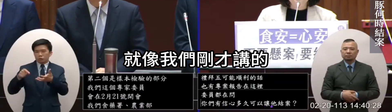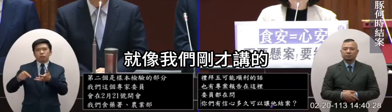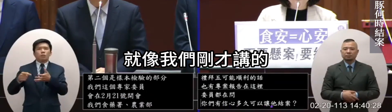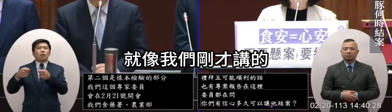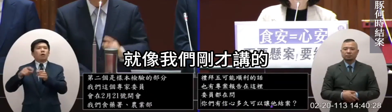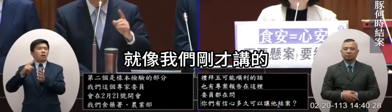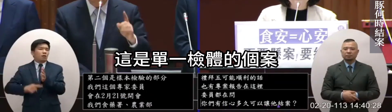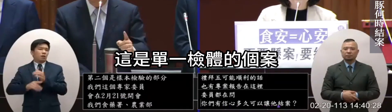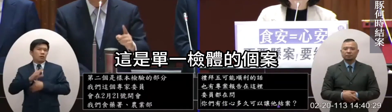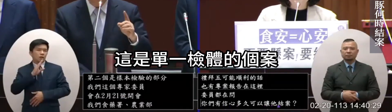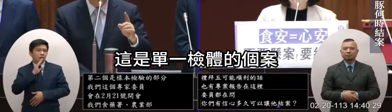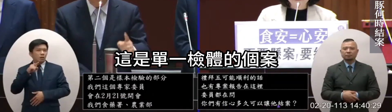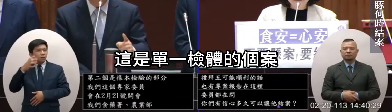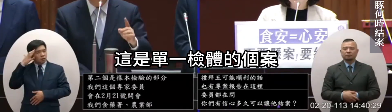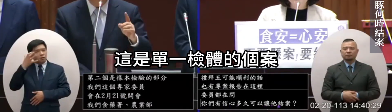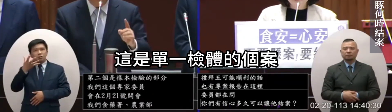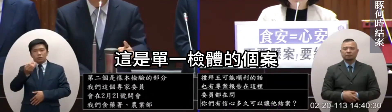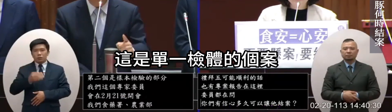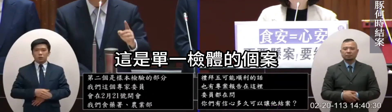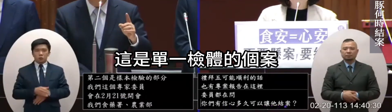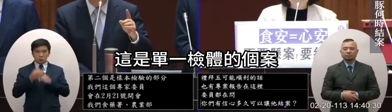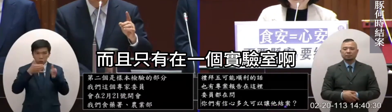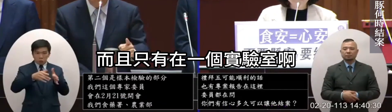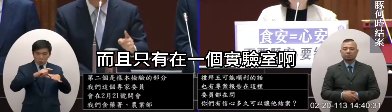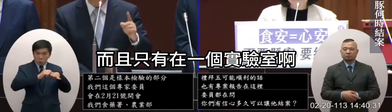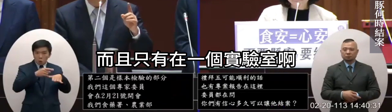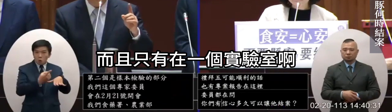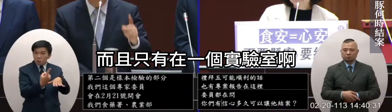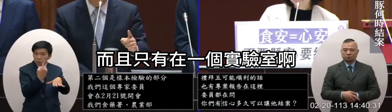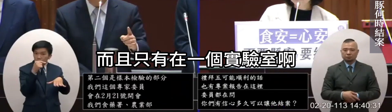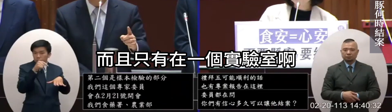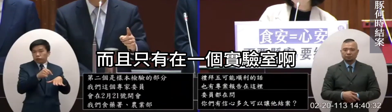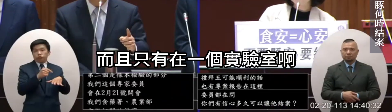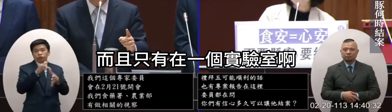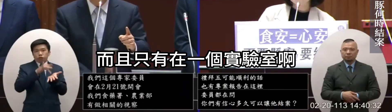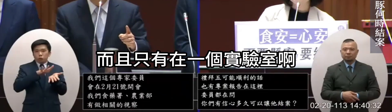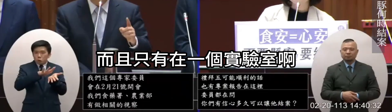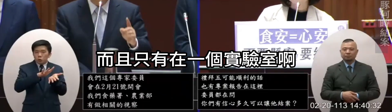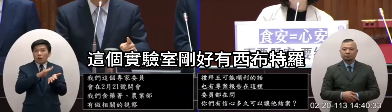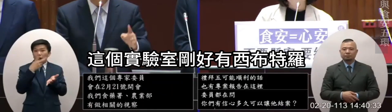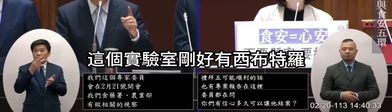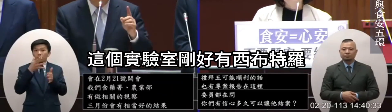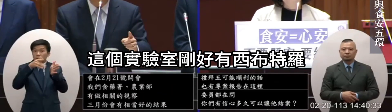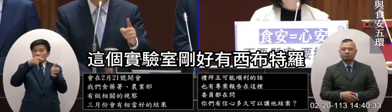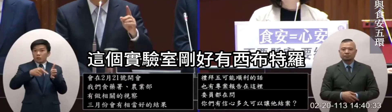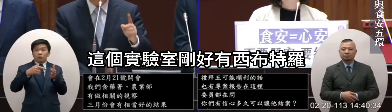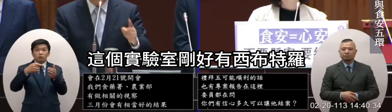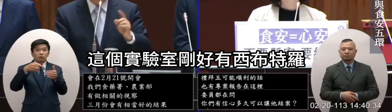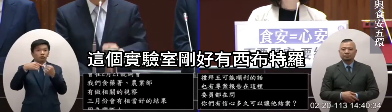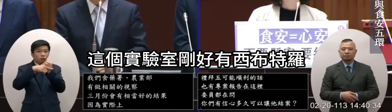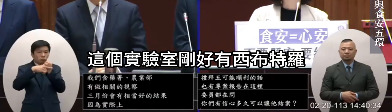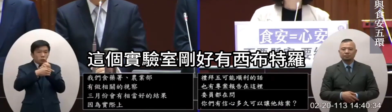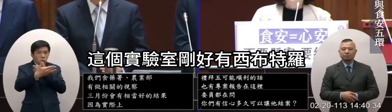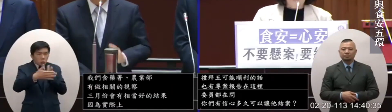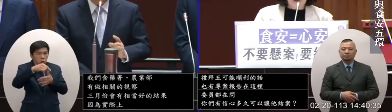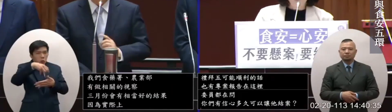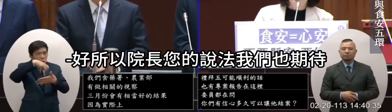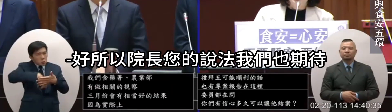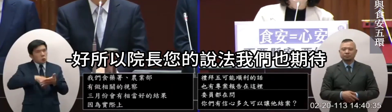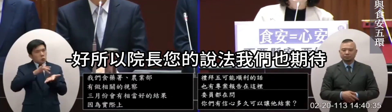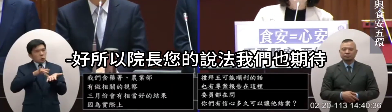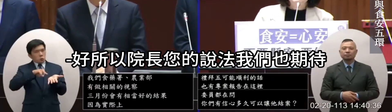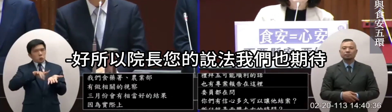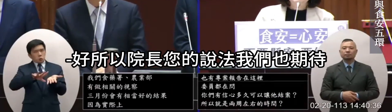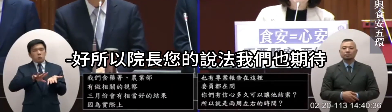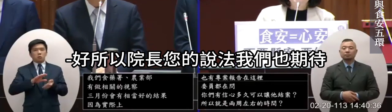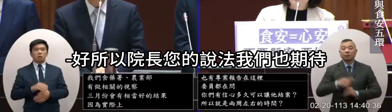像我们刚才讲的，这是单一简体的个案，而且只有在一个实验室啊，这个实验室刚好有西部特龙，就是这